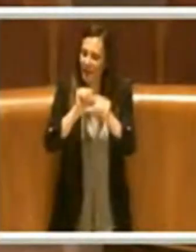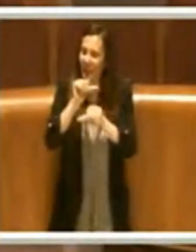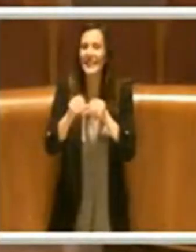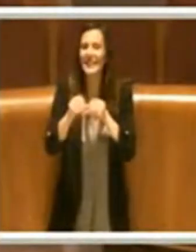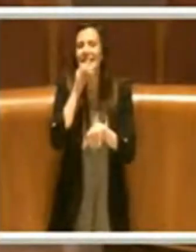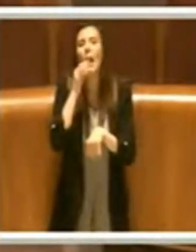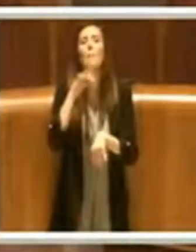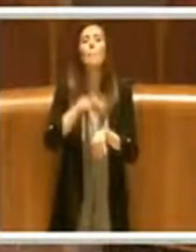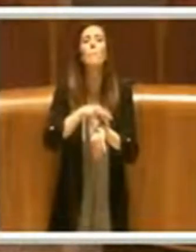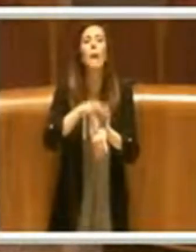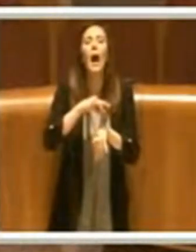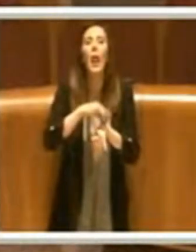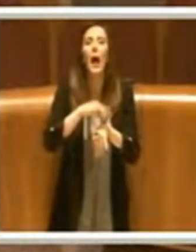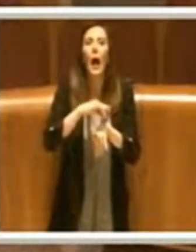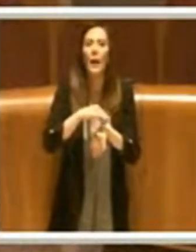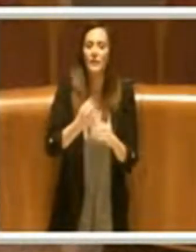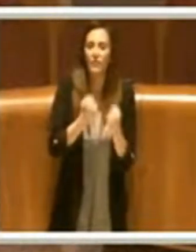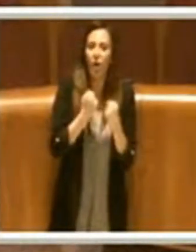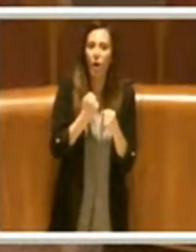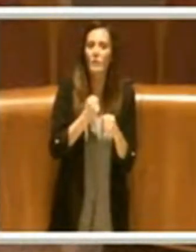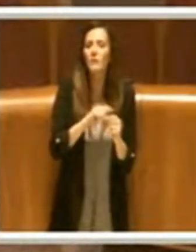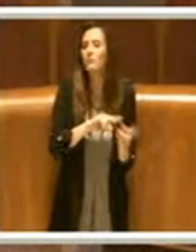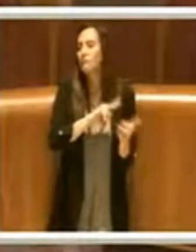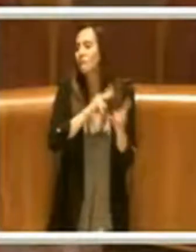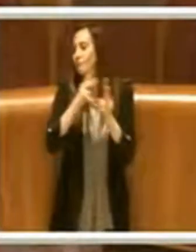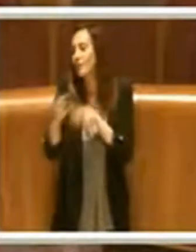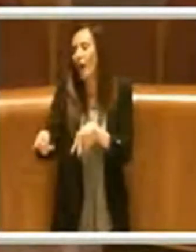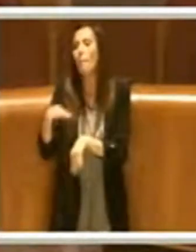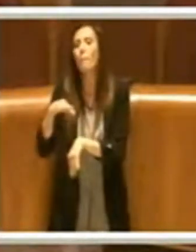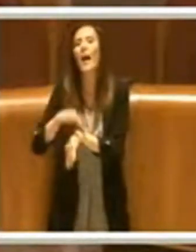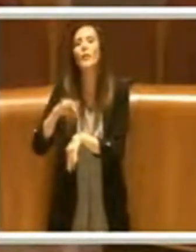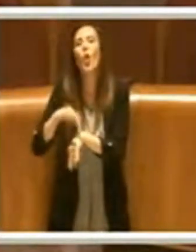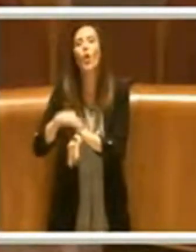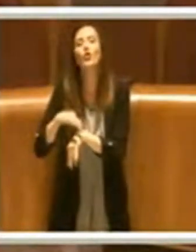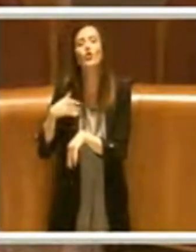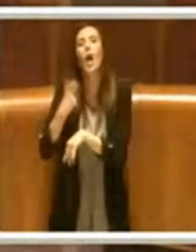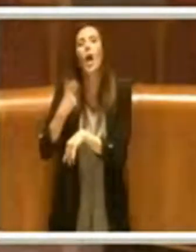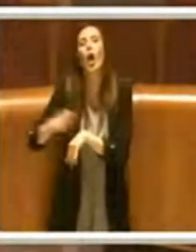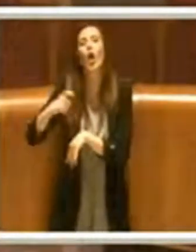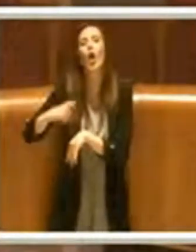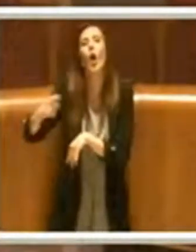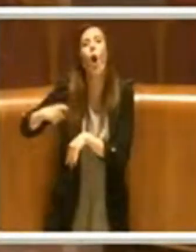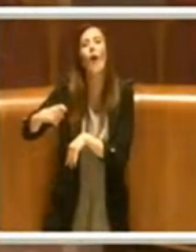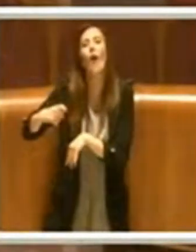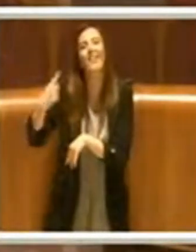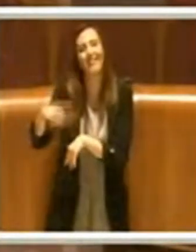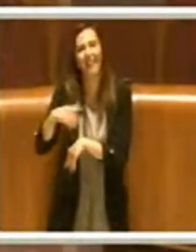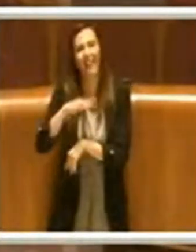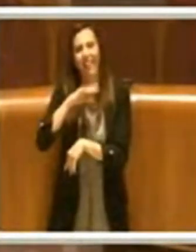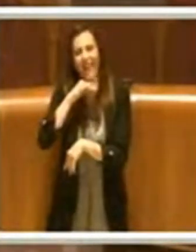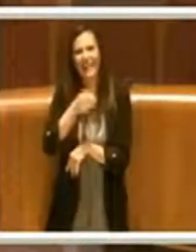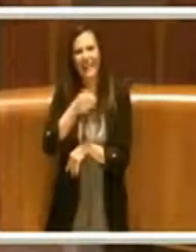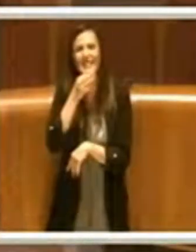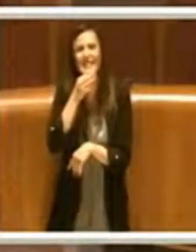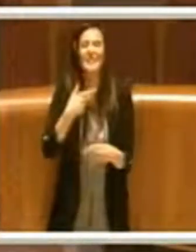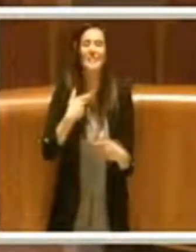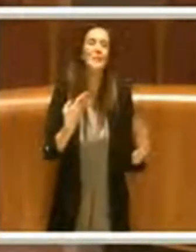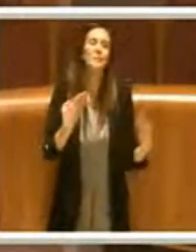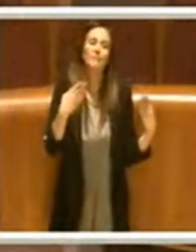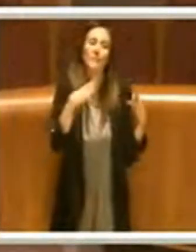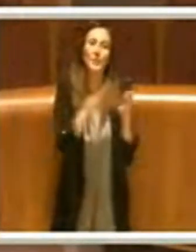malati acuti siamo passati a una patologia del cronico e dell'anziano, e quindi dovevamo chiudere tutti i piccoli